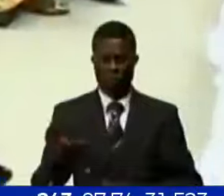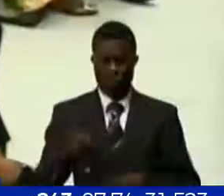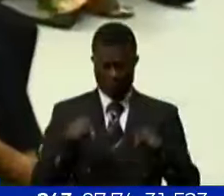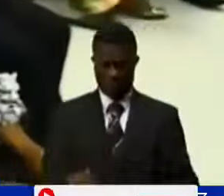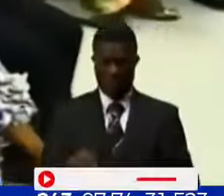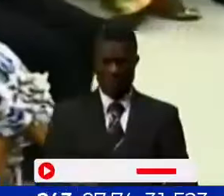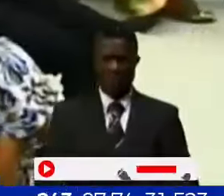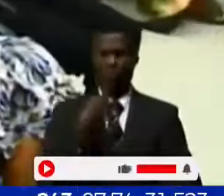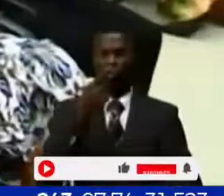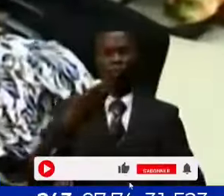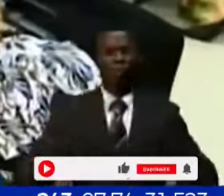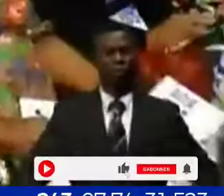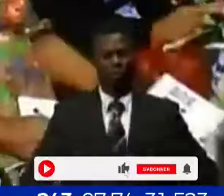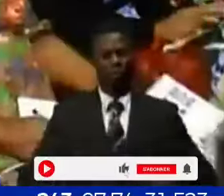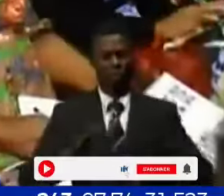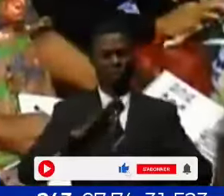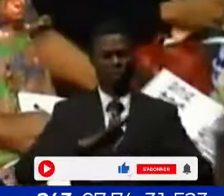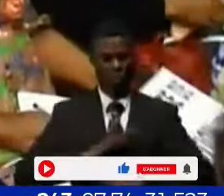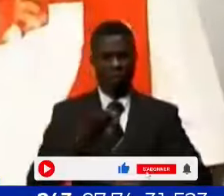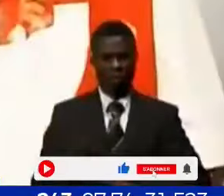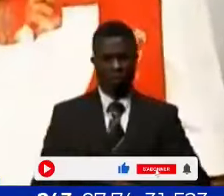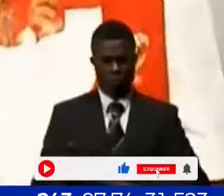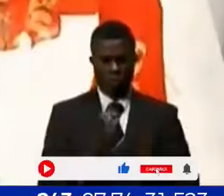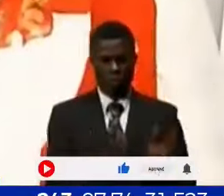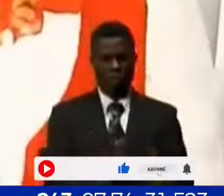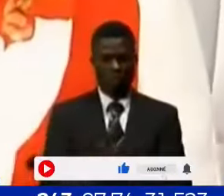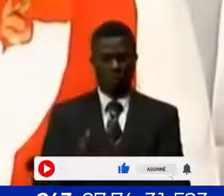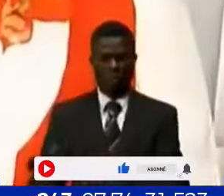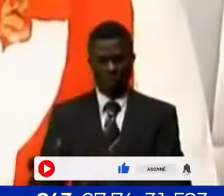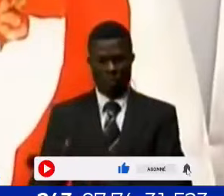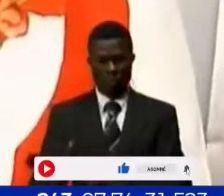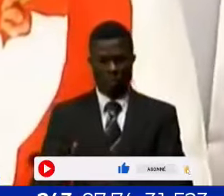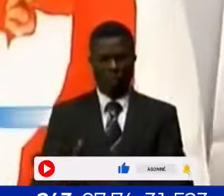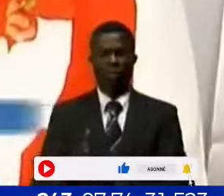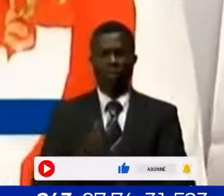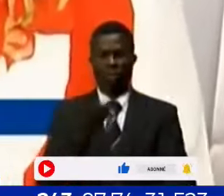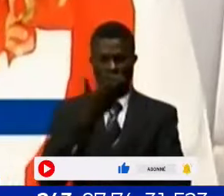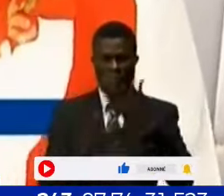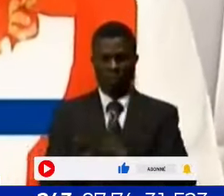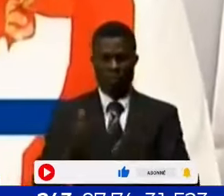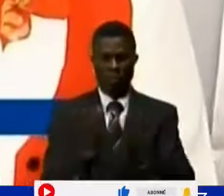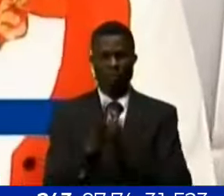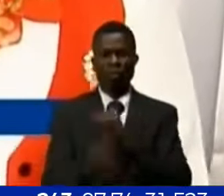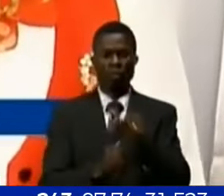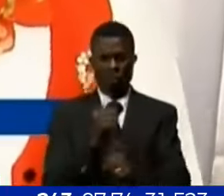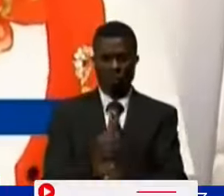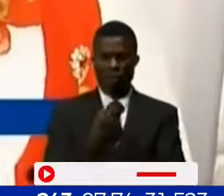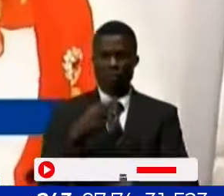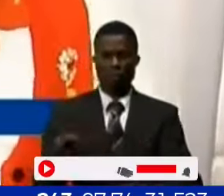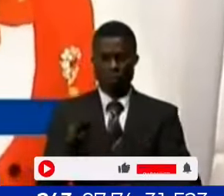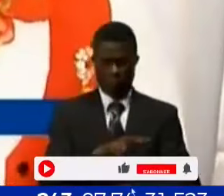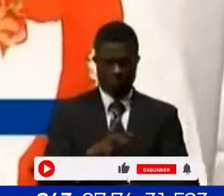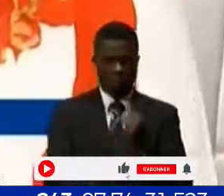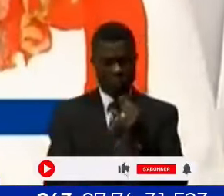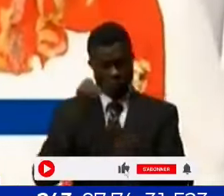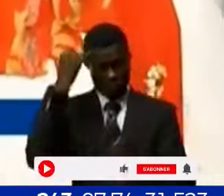elle s'est dit heureuse et satisfaite. J'ai préparé ma dauphine pendant 10 ans. C'est pour vous dire que les gens pensent